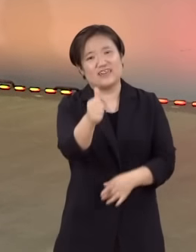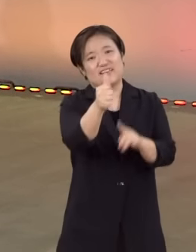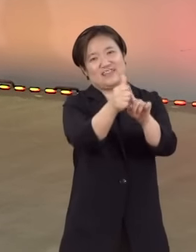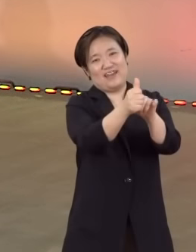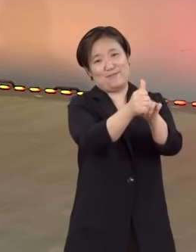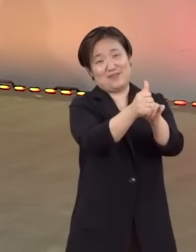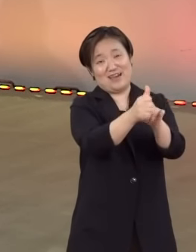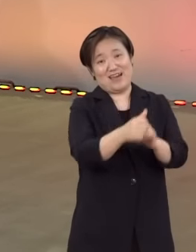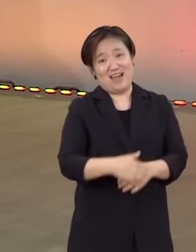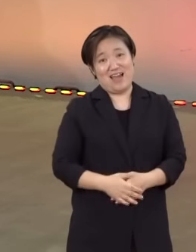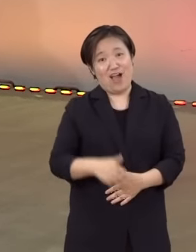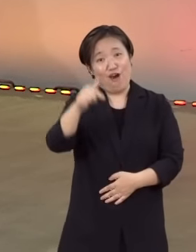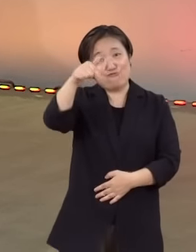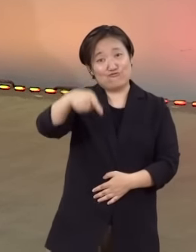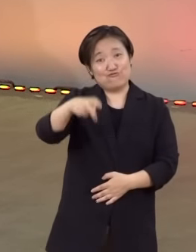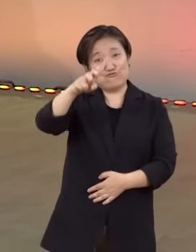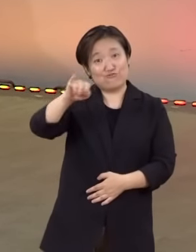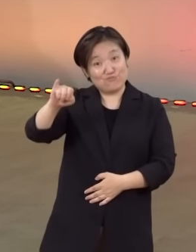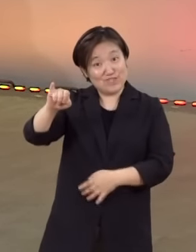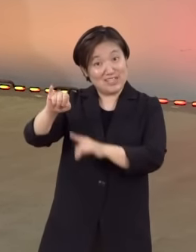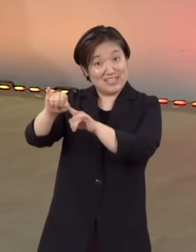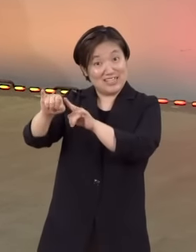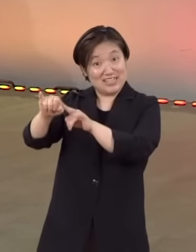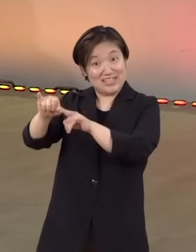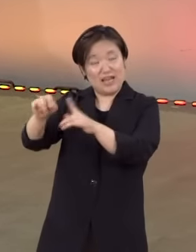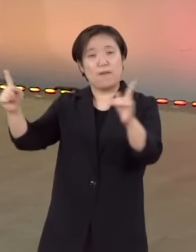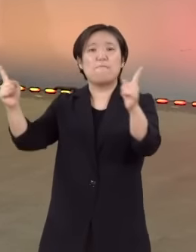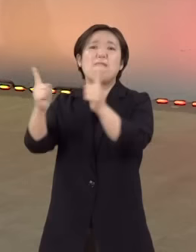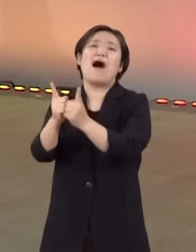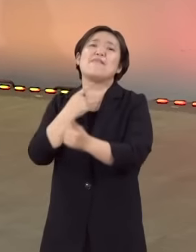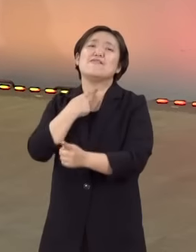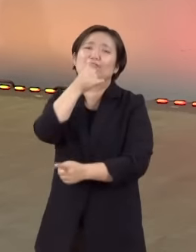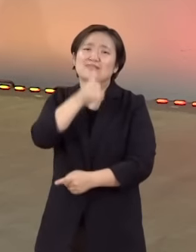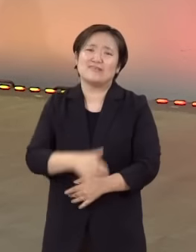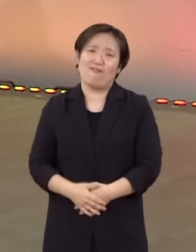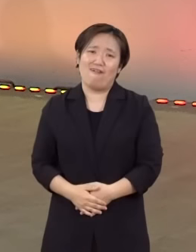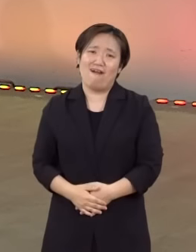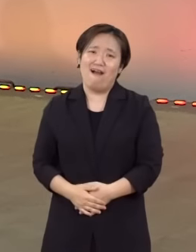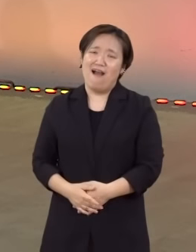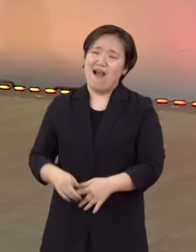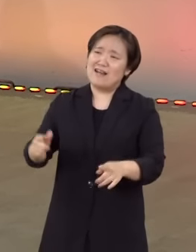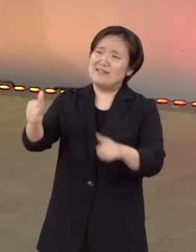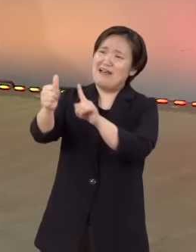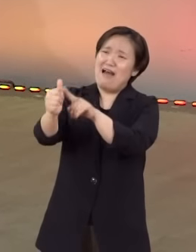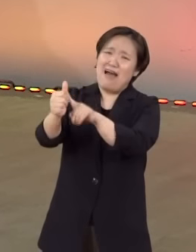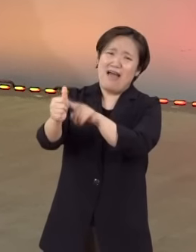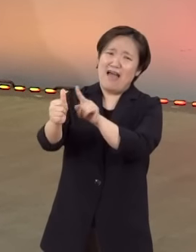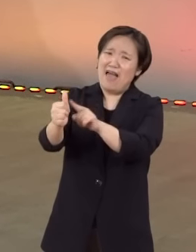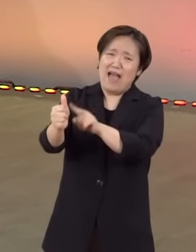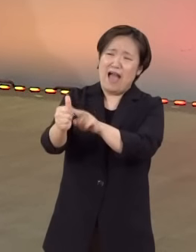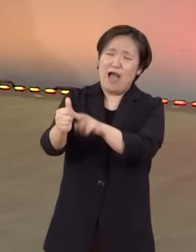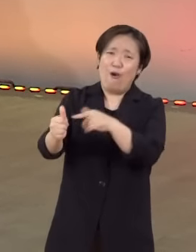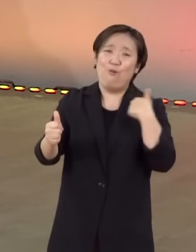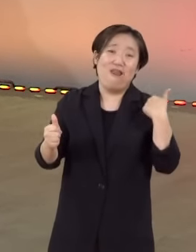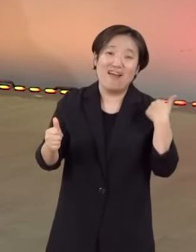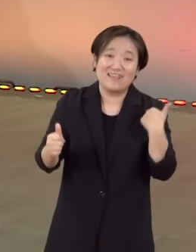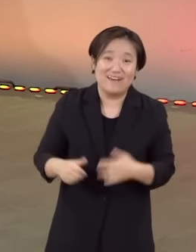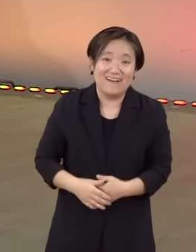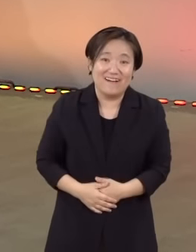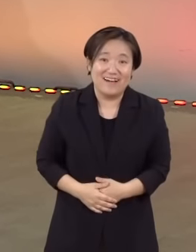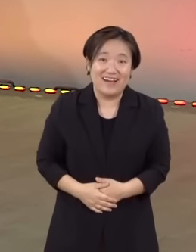구미에서 만났어요 구미에서 만났는데 아이고 제가 그분 줄 모르고